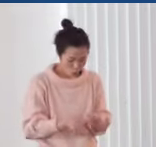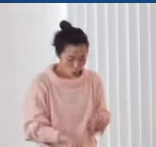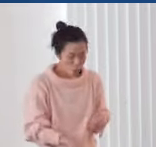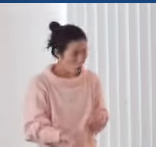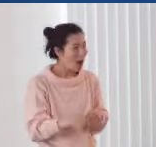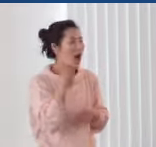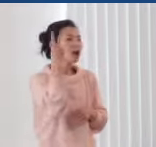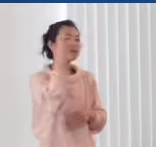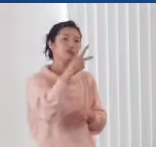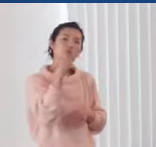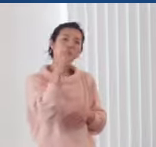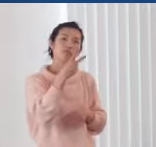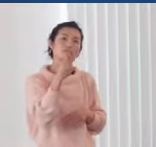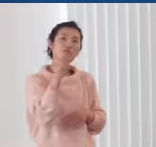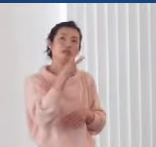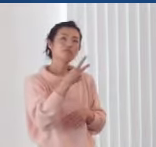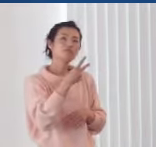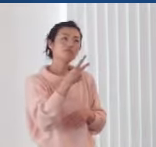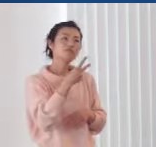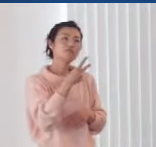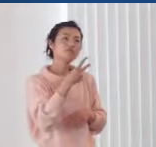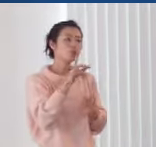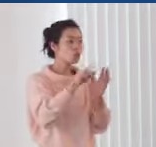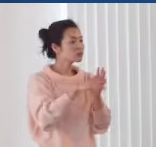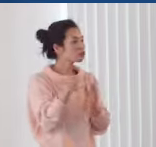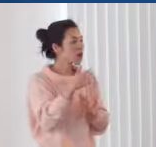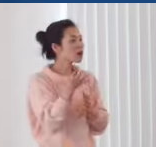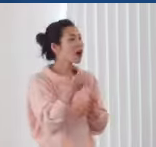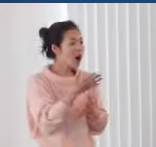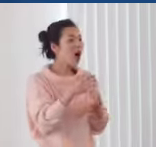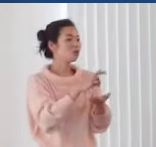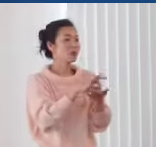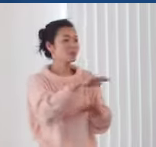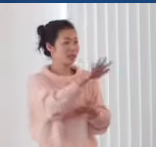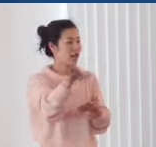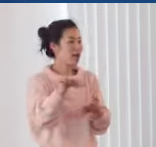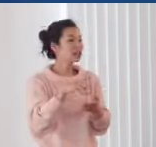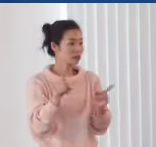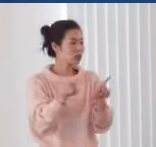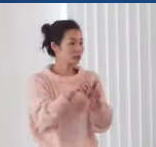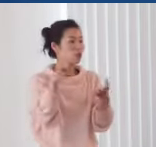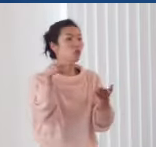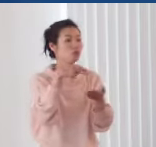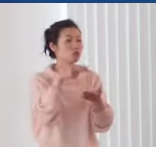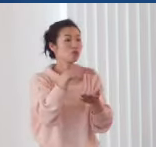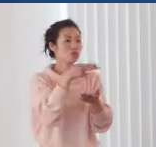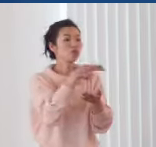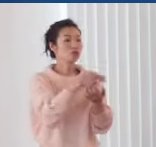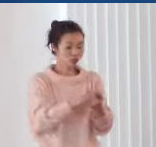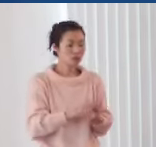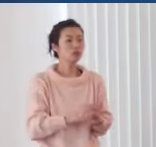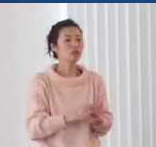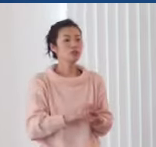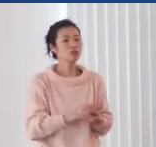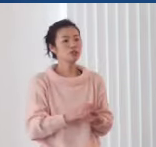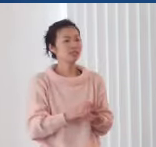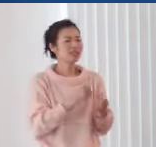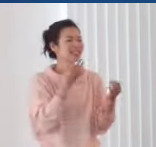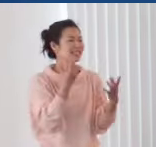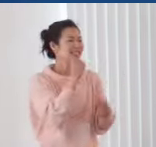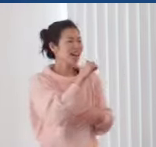、もう18年目に入るんですけど、それでもなんとなく新改訳で育った人間は新改訳の癖が抜けない